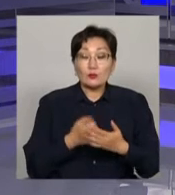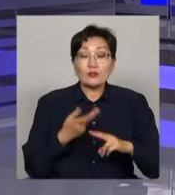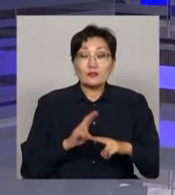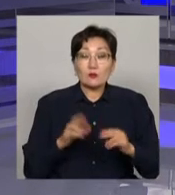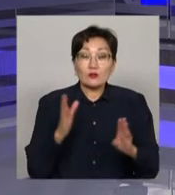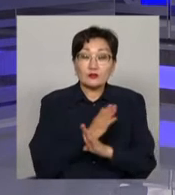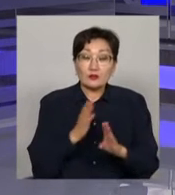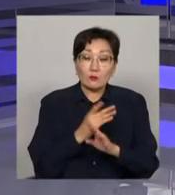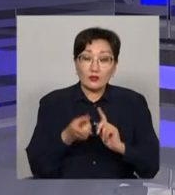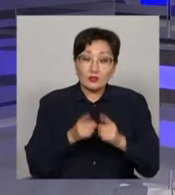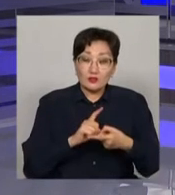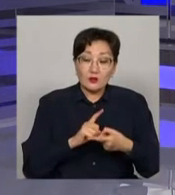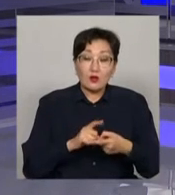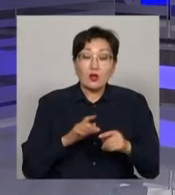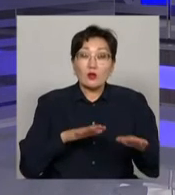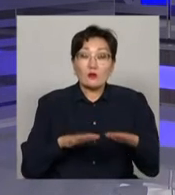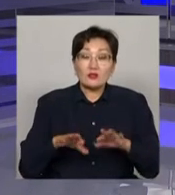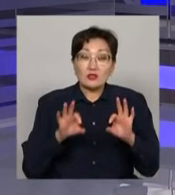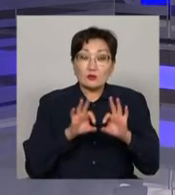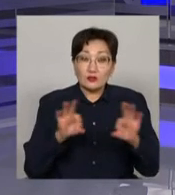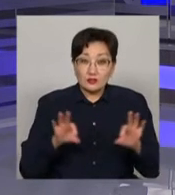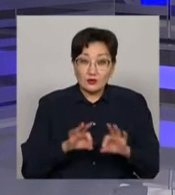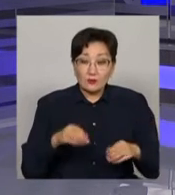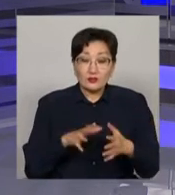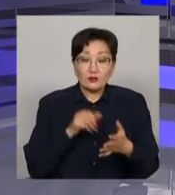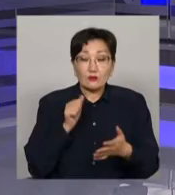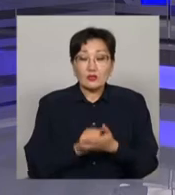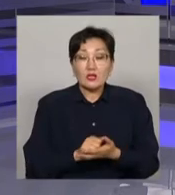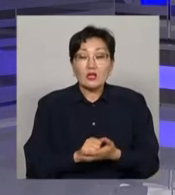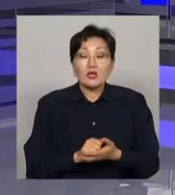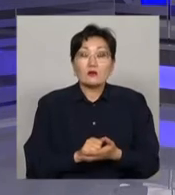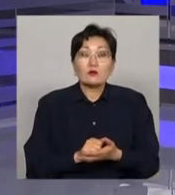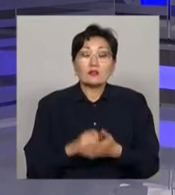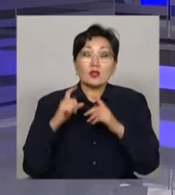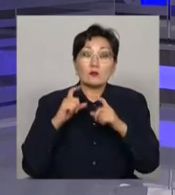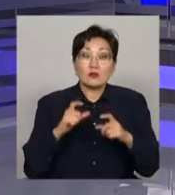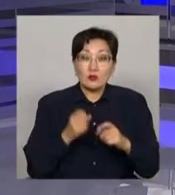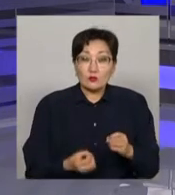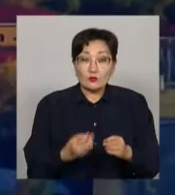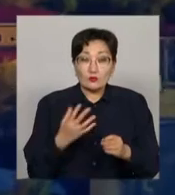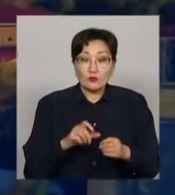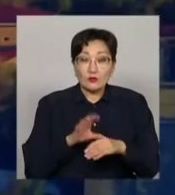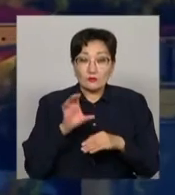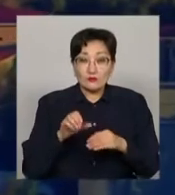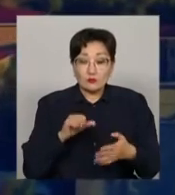ауа райының қолайсыздығынан айлақтағы құрылғылар зақымдалып, терминалдар мұнай тиеу тоқтатылған еді.